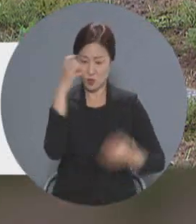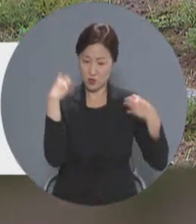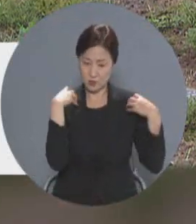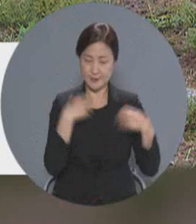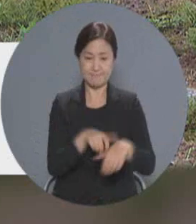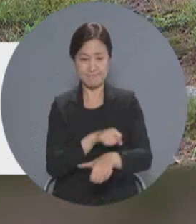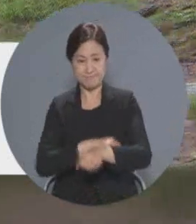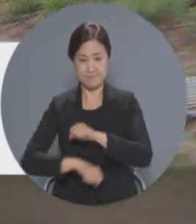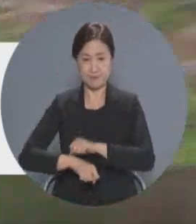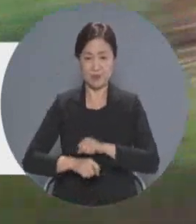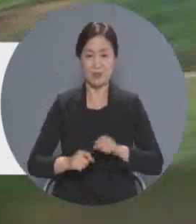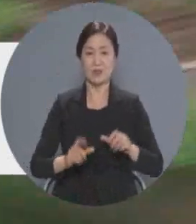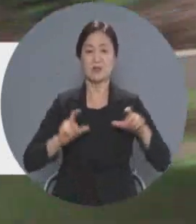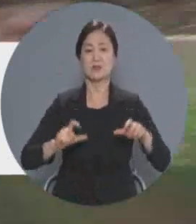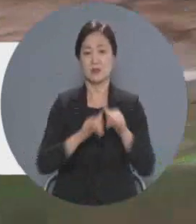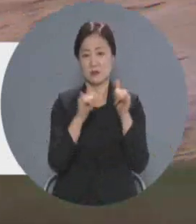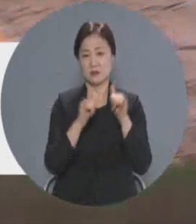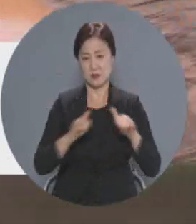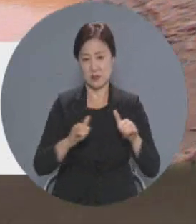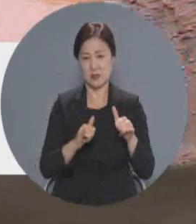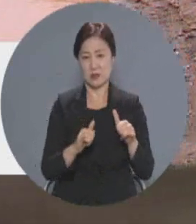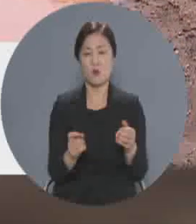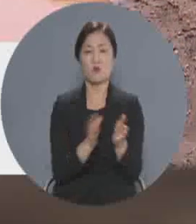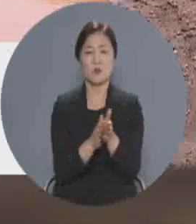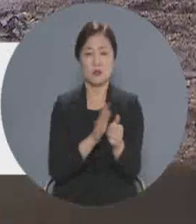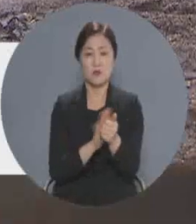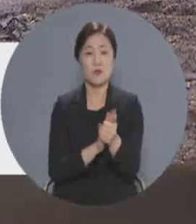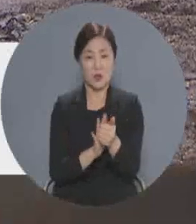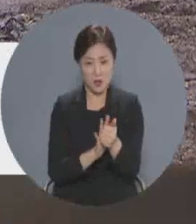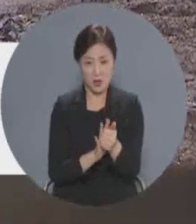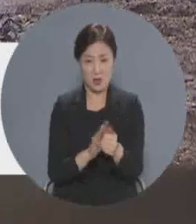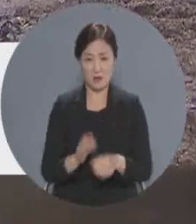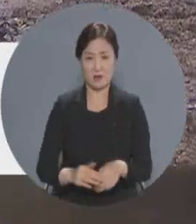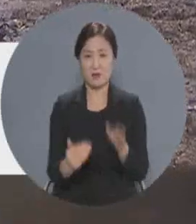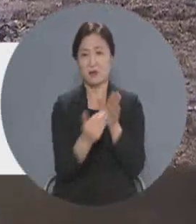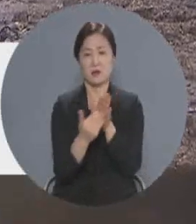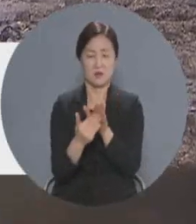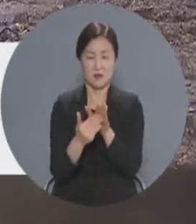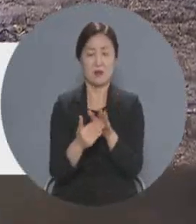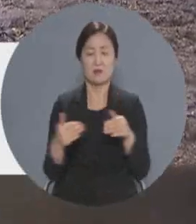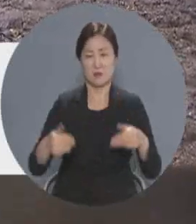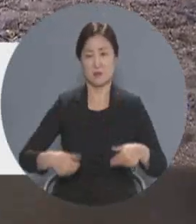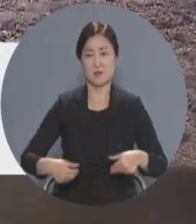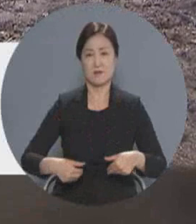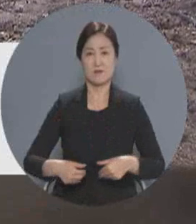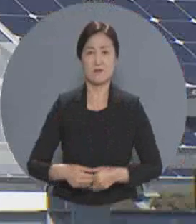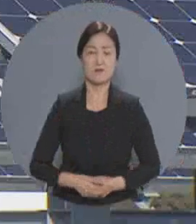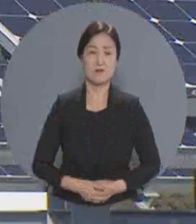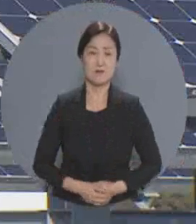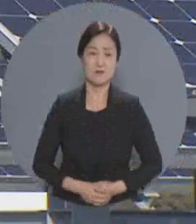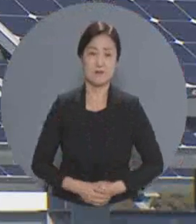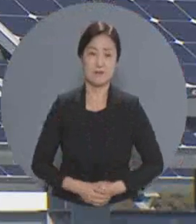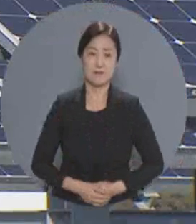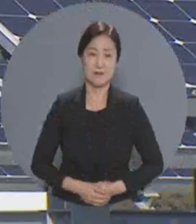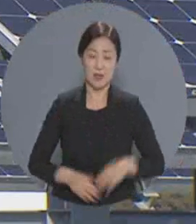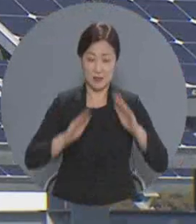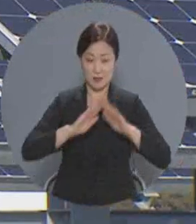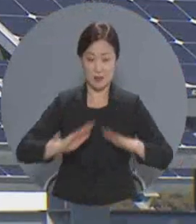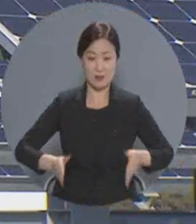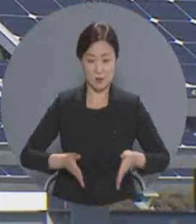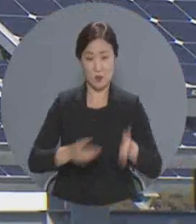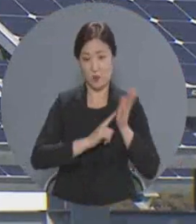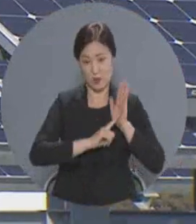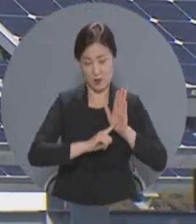지자체가 적극적으로 주민들이나 국민들을 위한다고 한다면 그런 부분을 막을 수가 있었거든요. 전라남도에